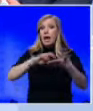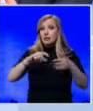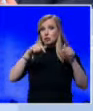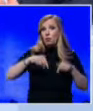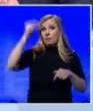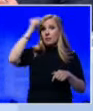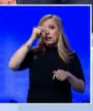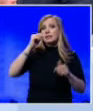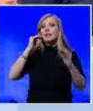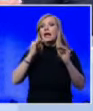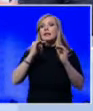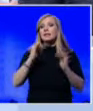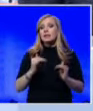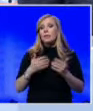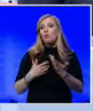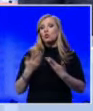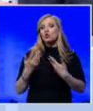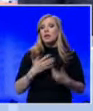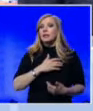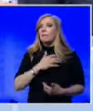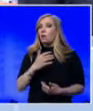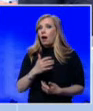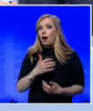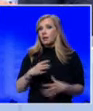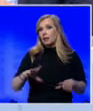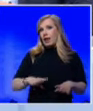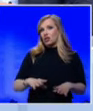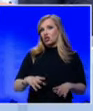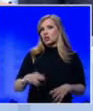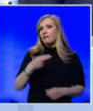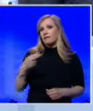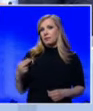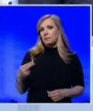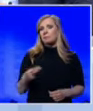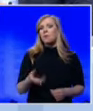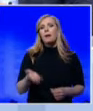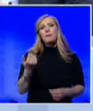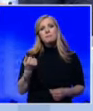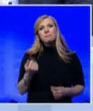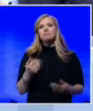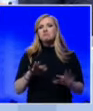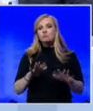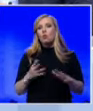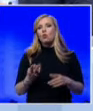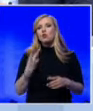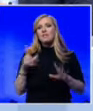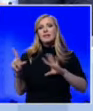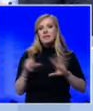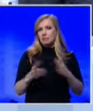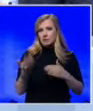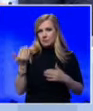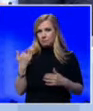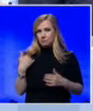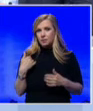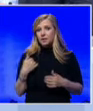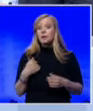отношение на богатите граждани и на фирмите. Може би преди около две седмици Подкрепа публикува един